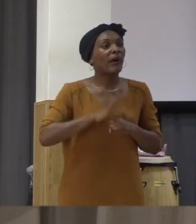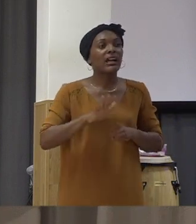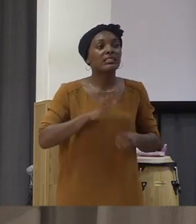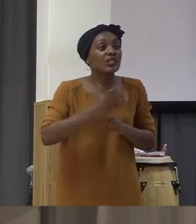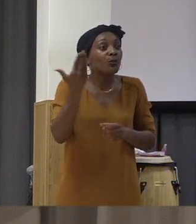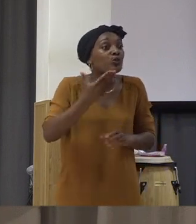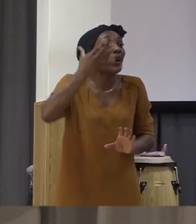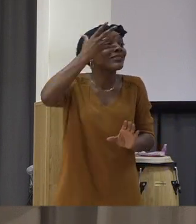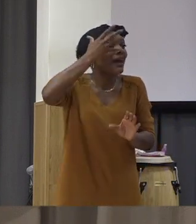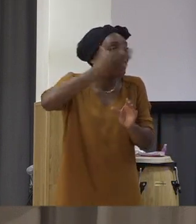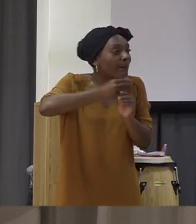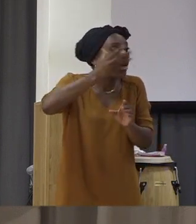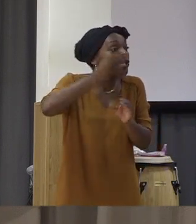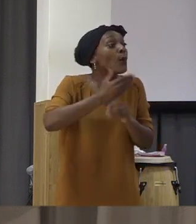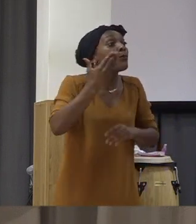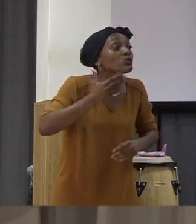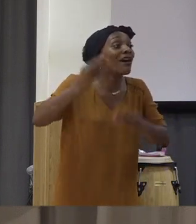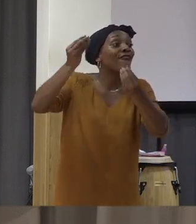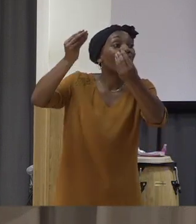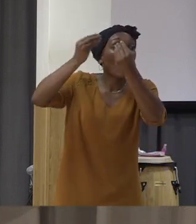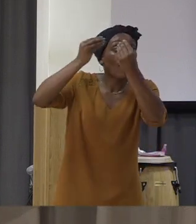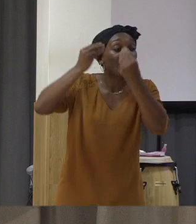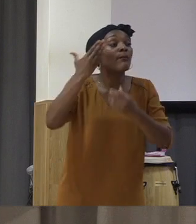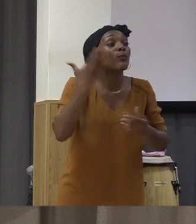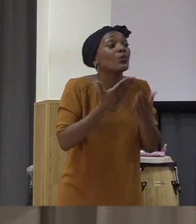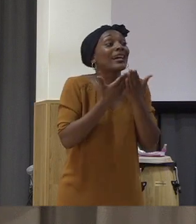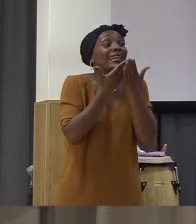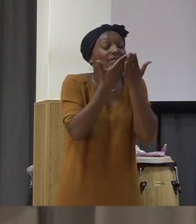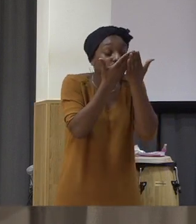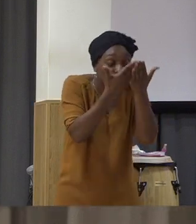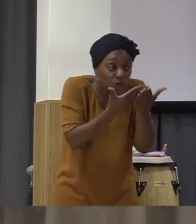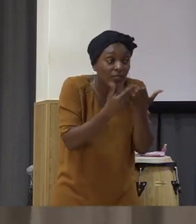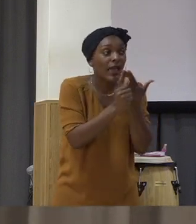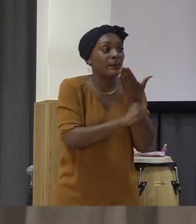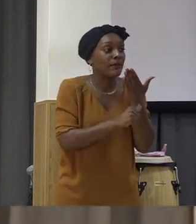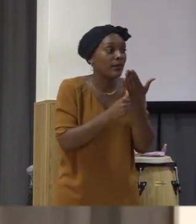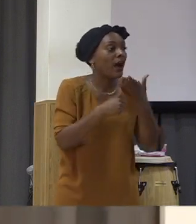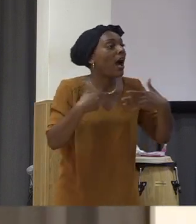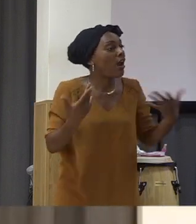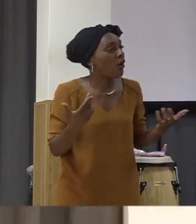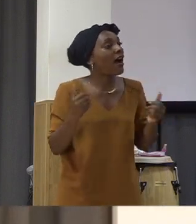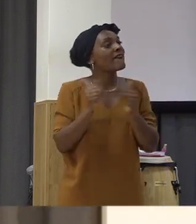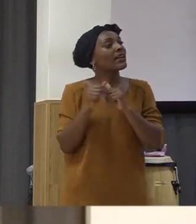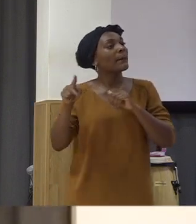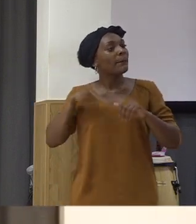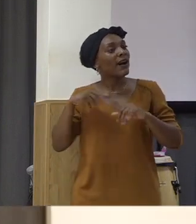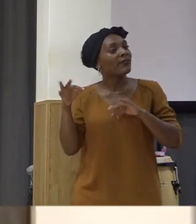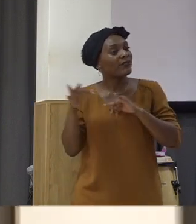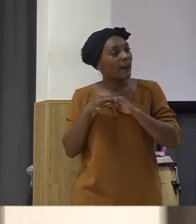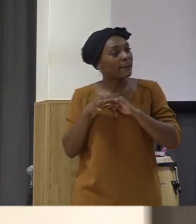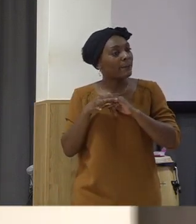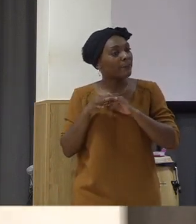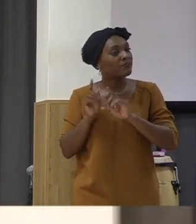d'apprendre, j'avais besoin de me former, j'avais besoin d'étudier. Alors, avec mon épouse, on a décidé de suivre